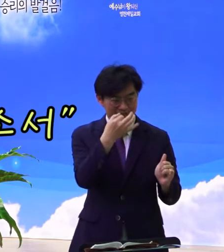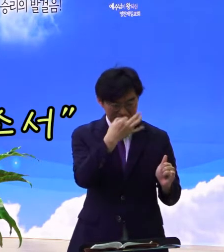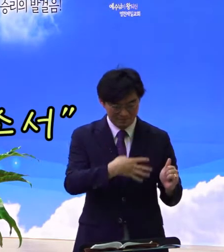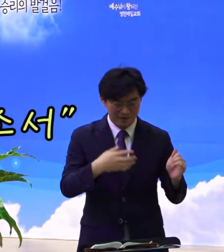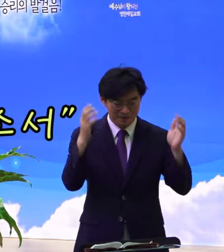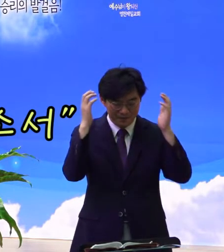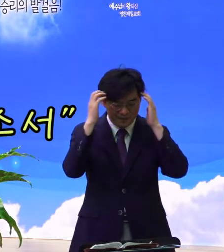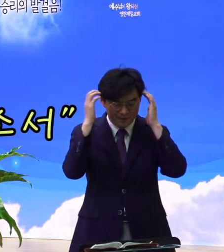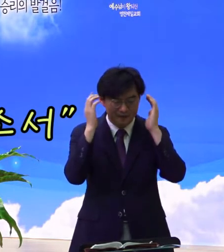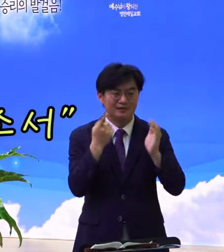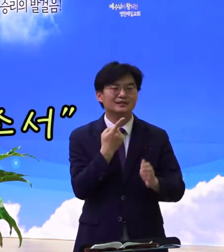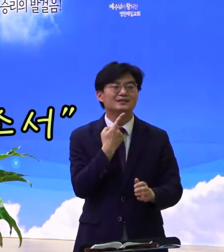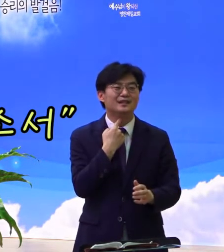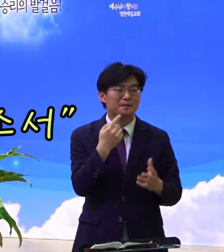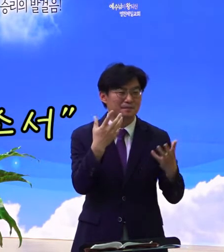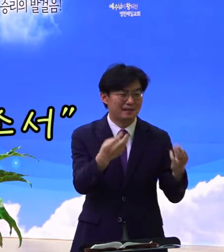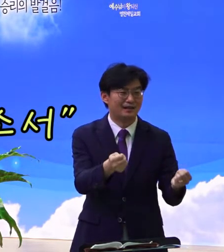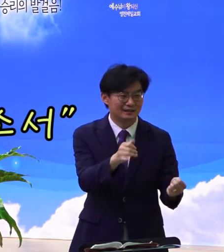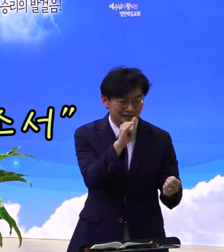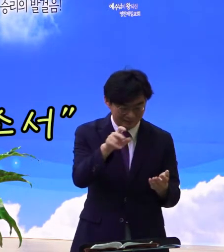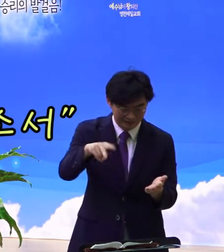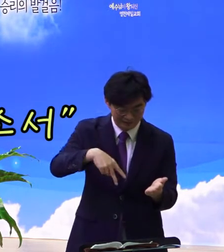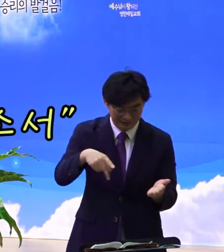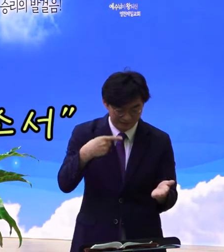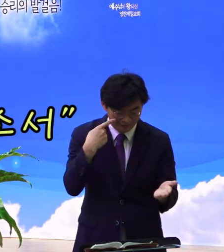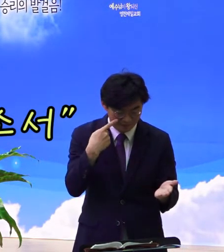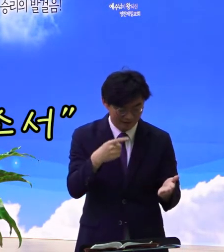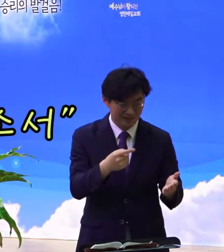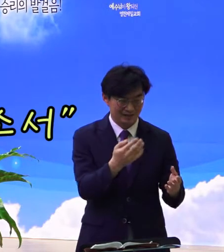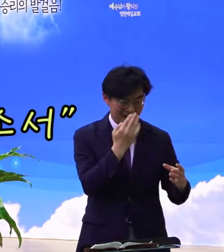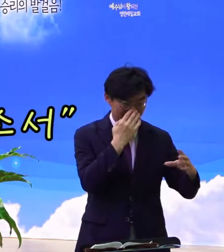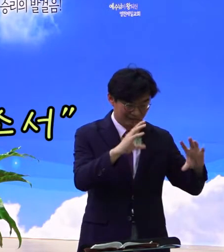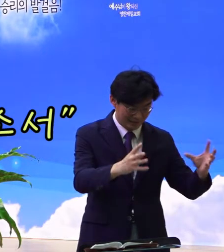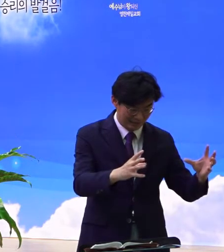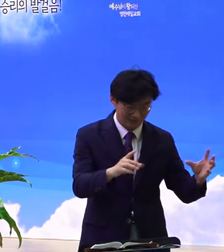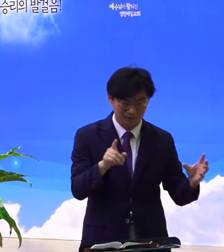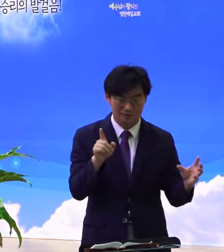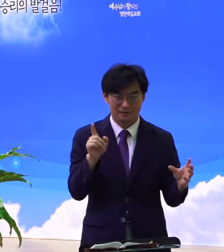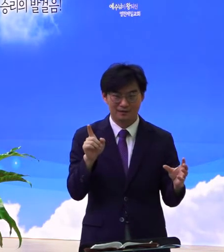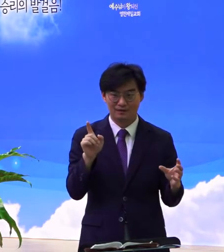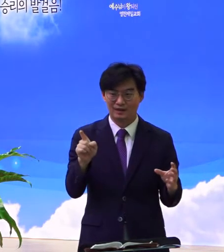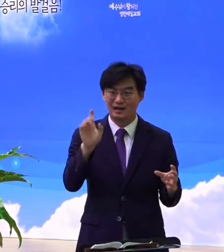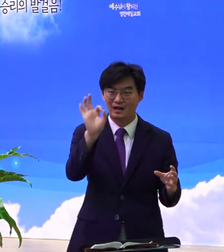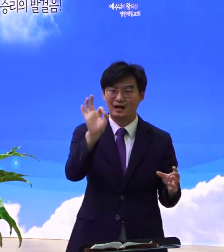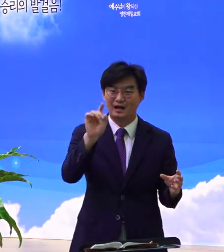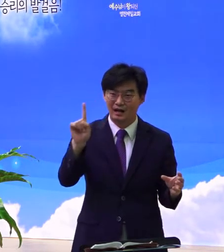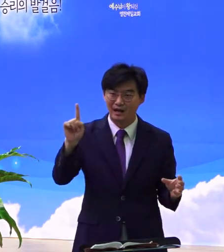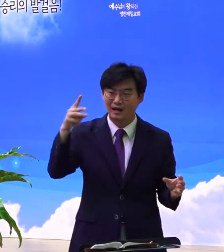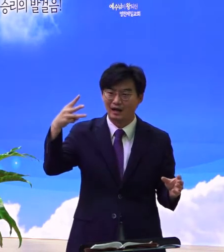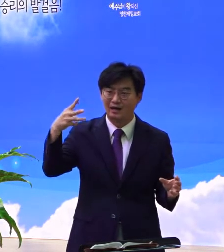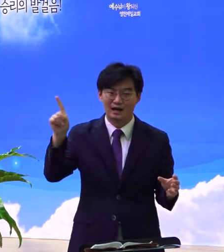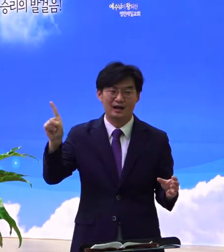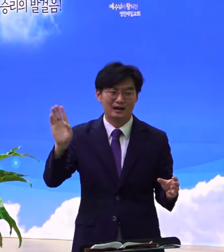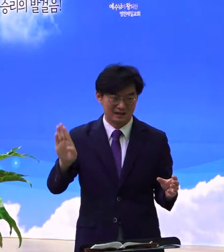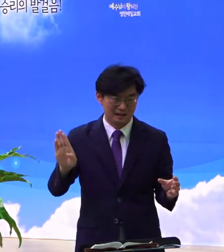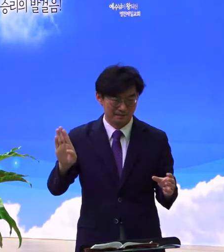특별히 아람이라고 하는 민족이 이스라엘을 많이 괴롭혀서 늘 대적하는 그런 관계